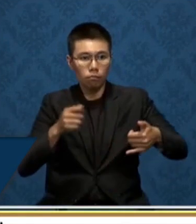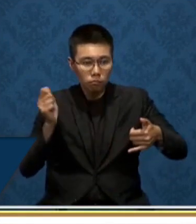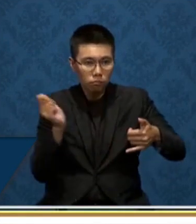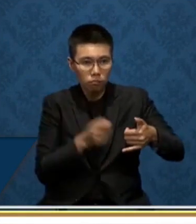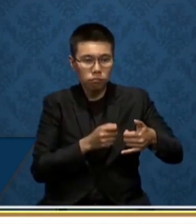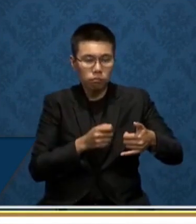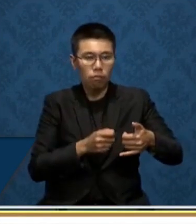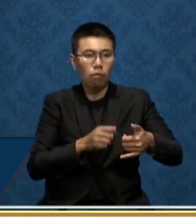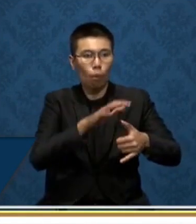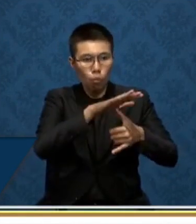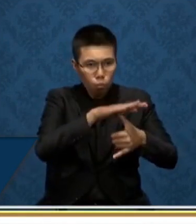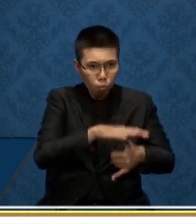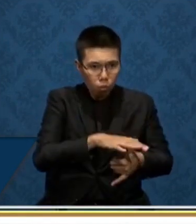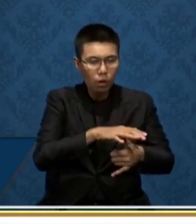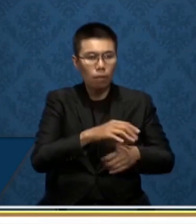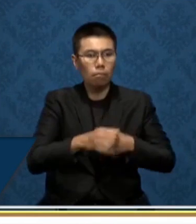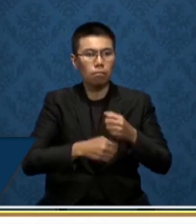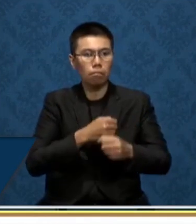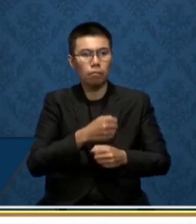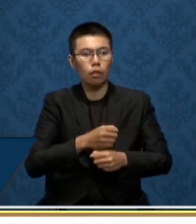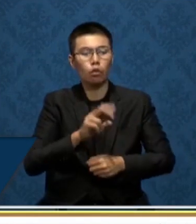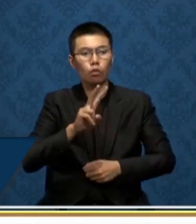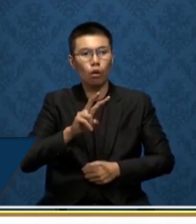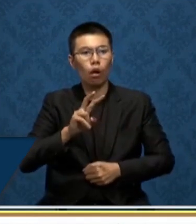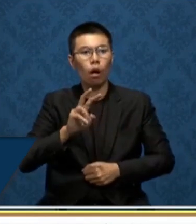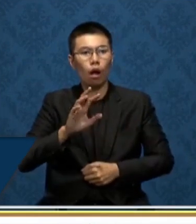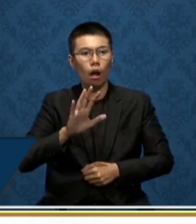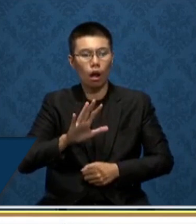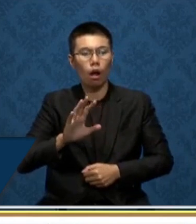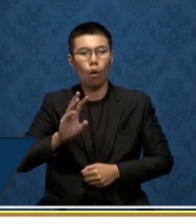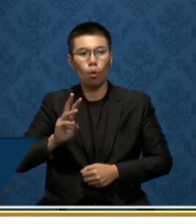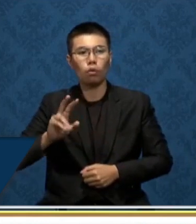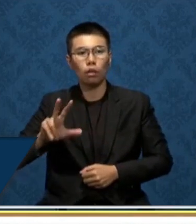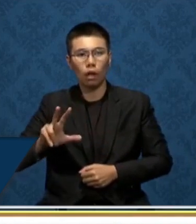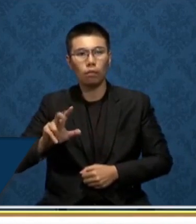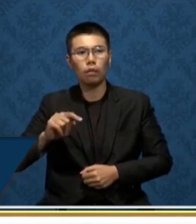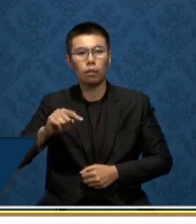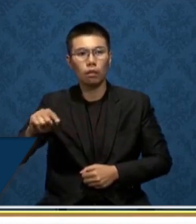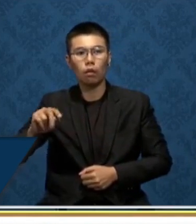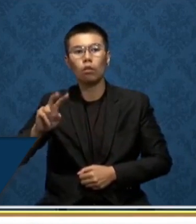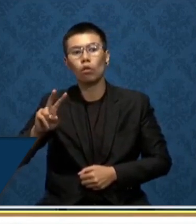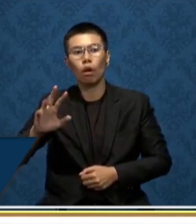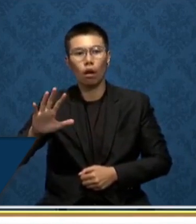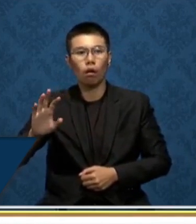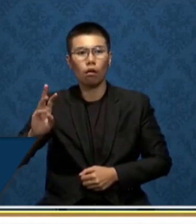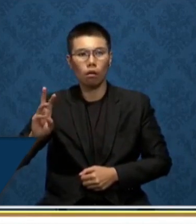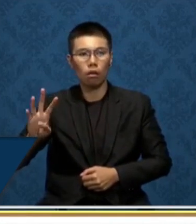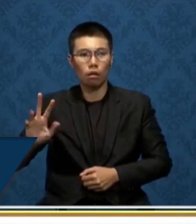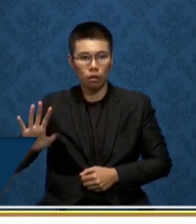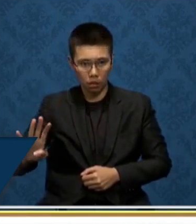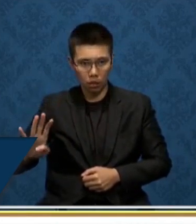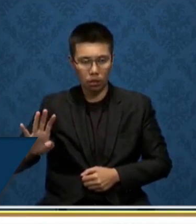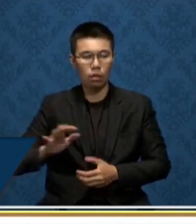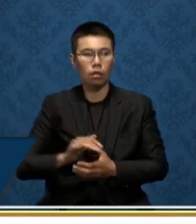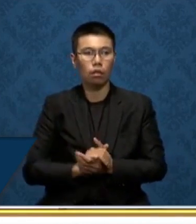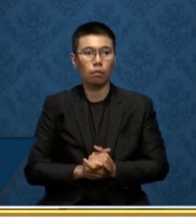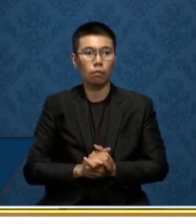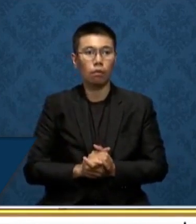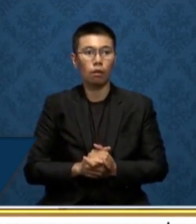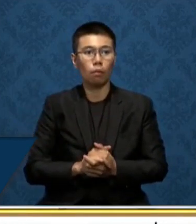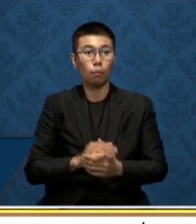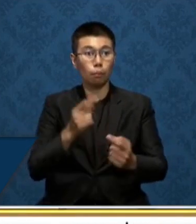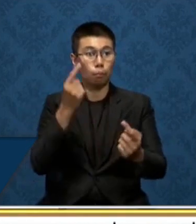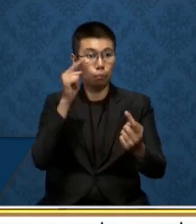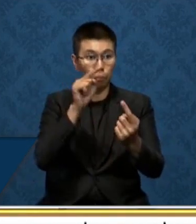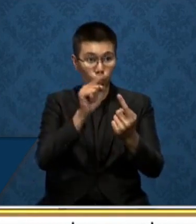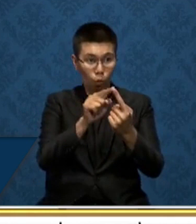พ.ศ. 2550นะครับประจำปี2563ถึง2564นะครับวัตถุประสงค์ของ2รายงานฉบับ